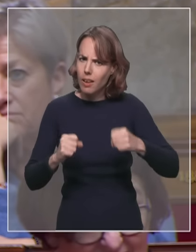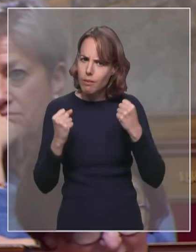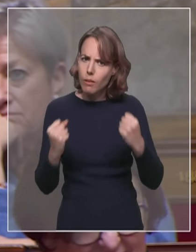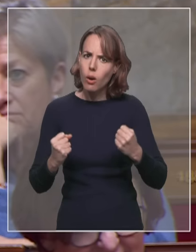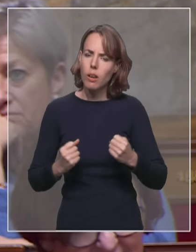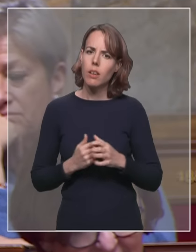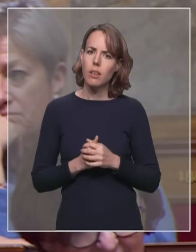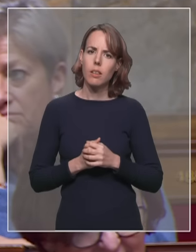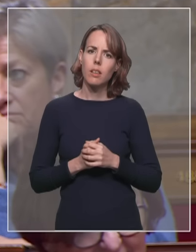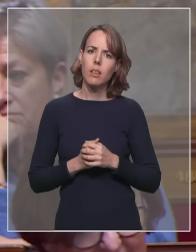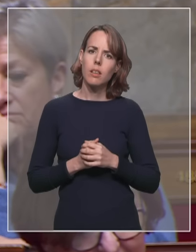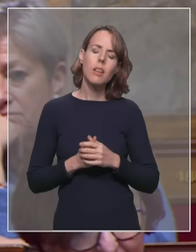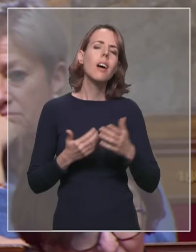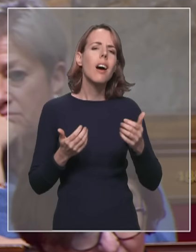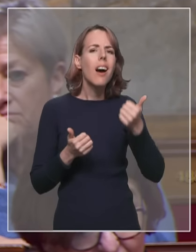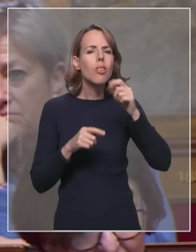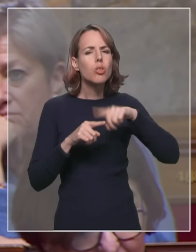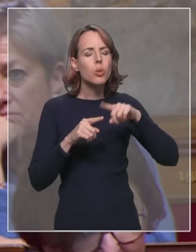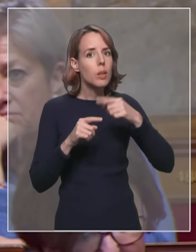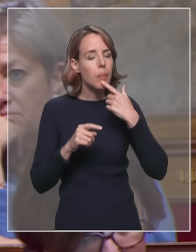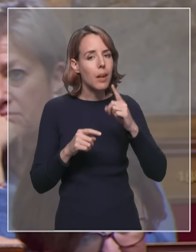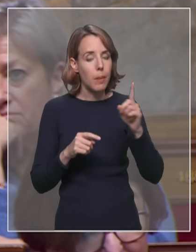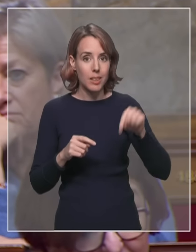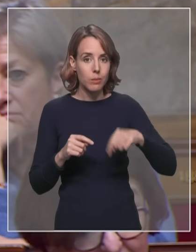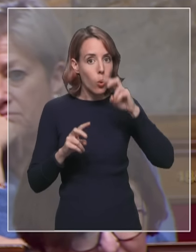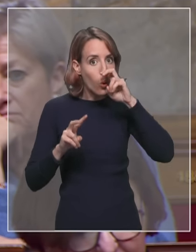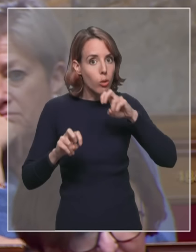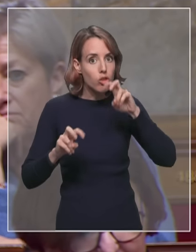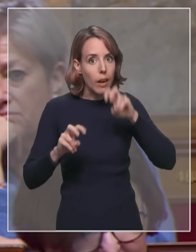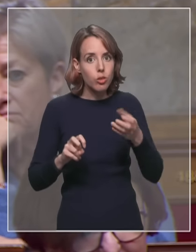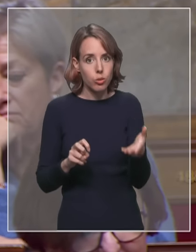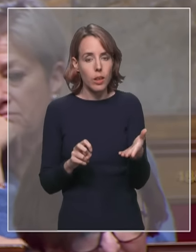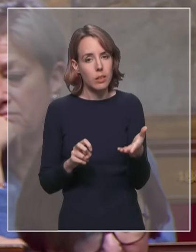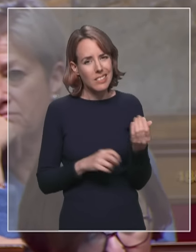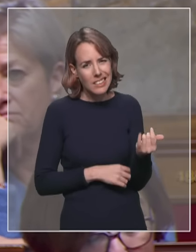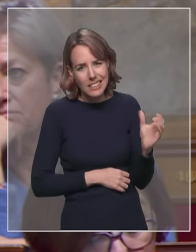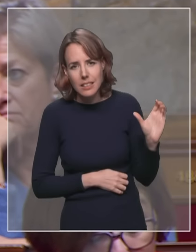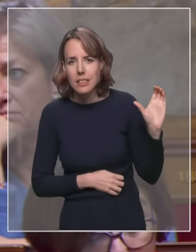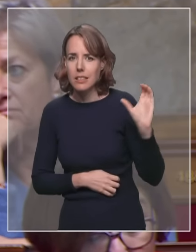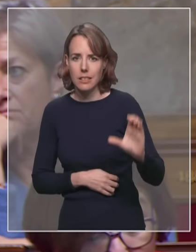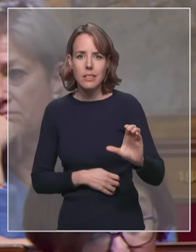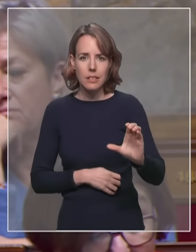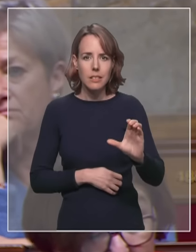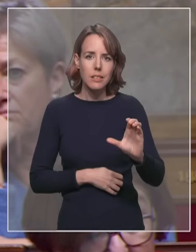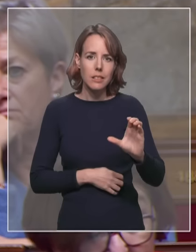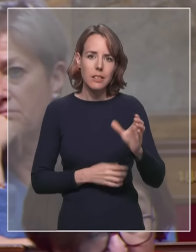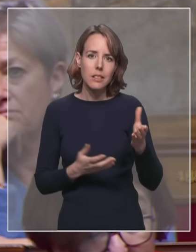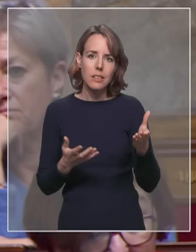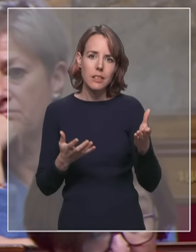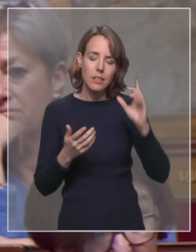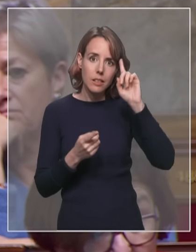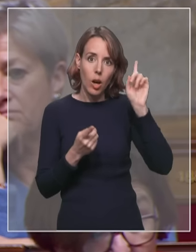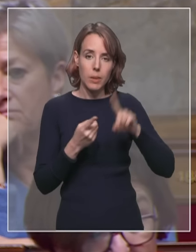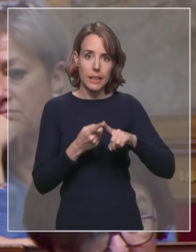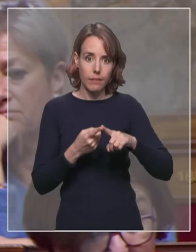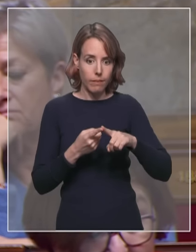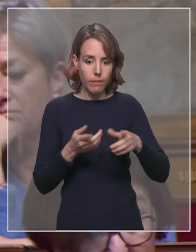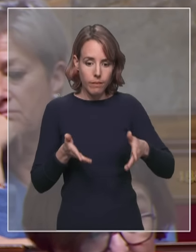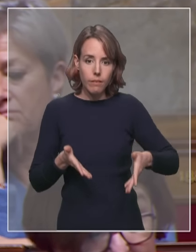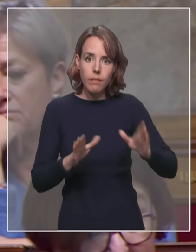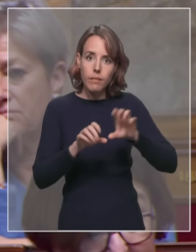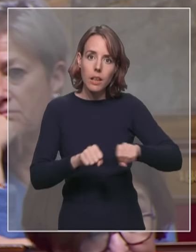qu'il y a un domaine que vous n'avez pas cité, c'est la recherche. Je pense qu'il faut vraiment mettre les moyens très puissants sur la recherche pour que ces filières, notamment, qui